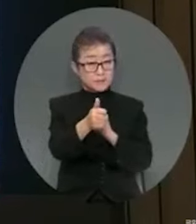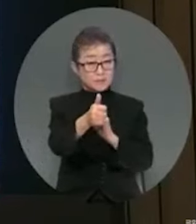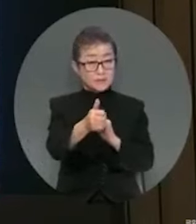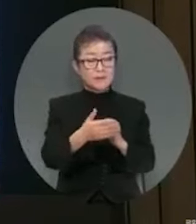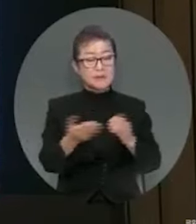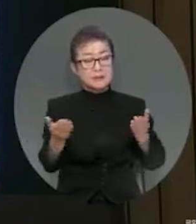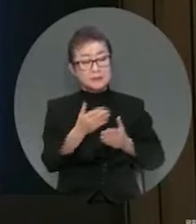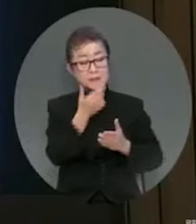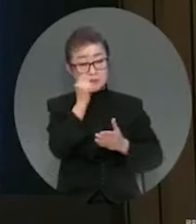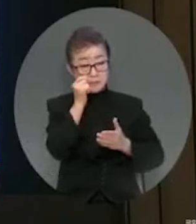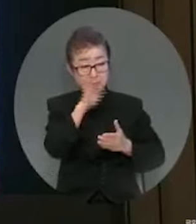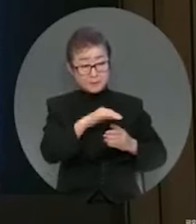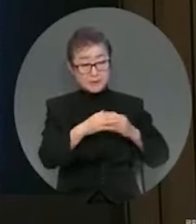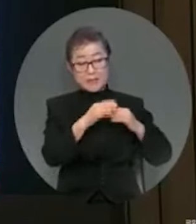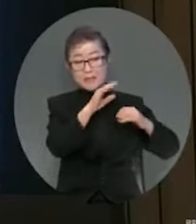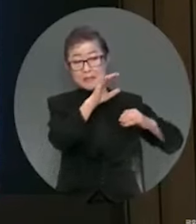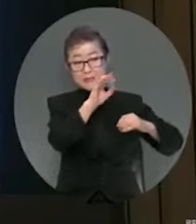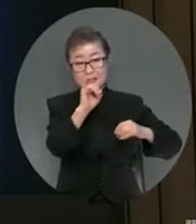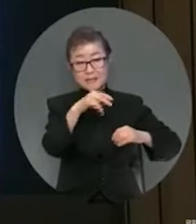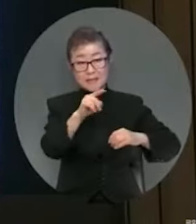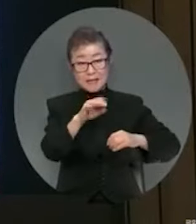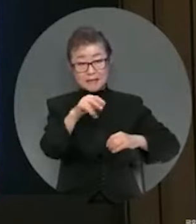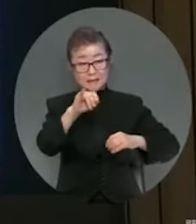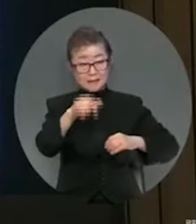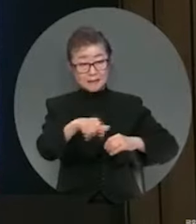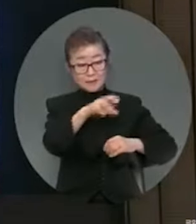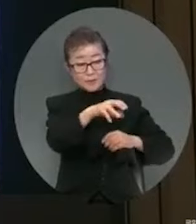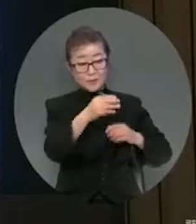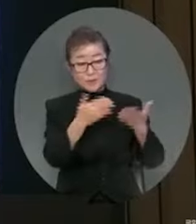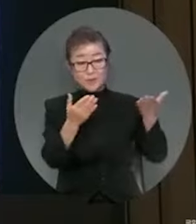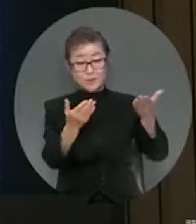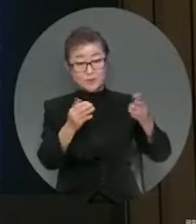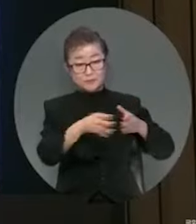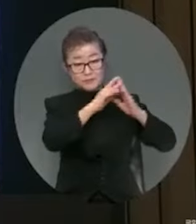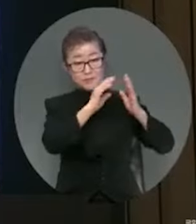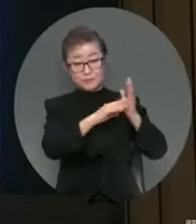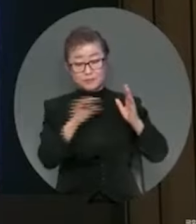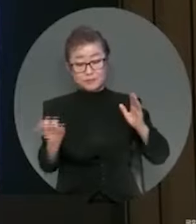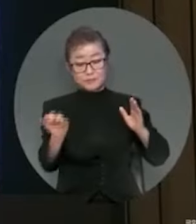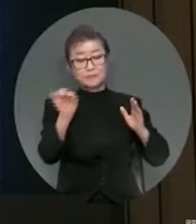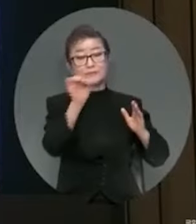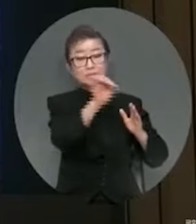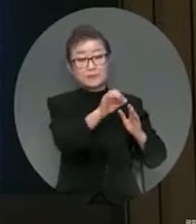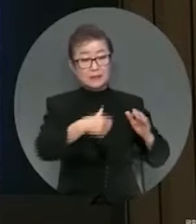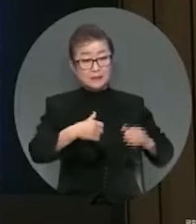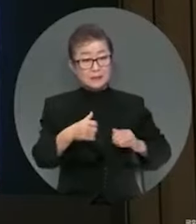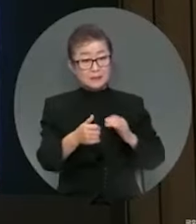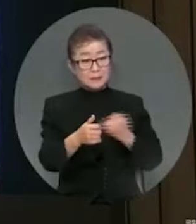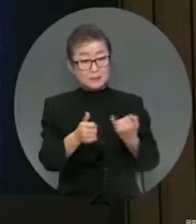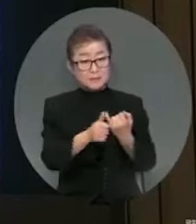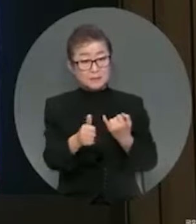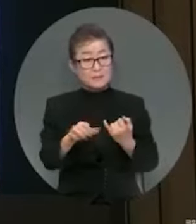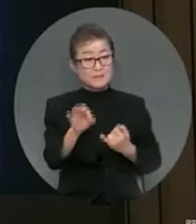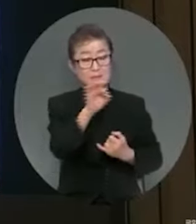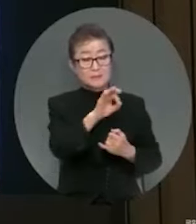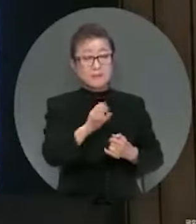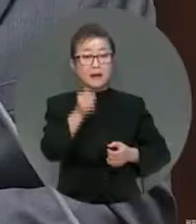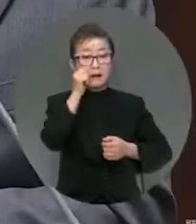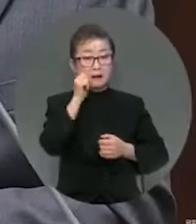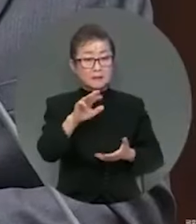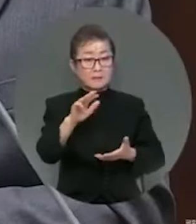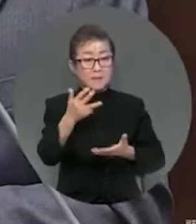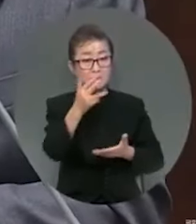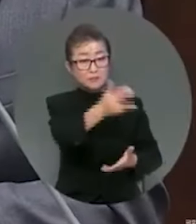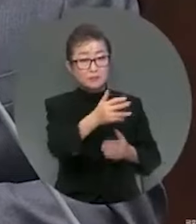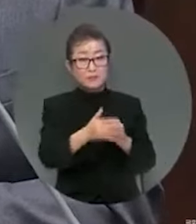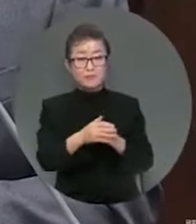불구하고 이상직 전 의원이 설립한 타이 스타젯의 전무로 취업했습니다. 봉급 800만 원, 집세 350만 원을